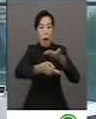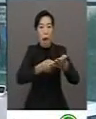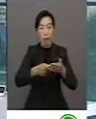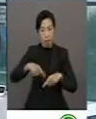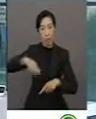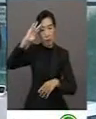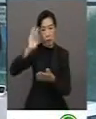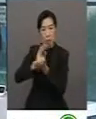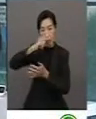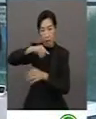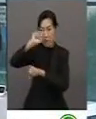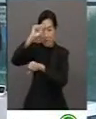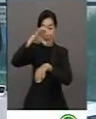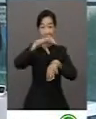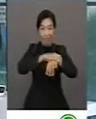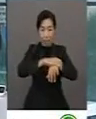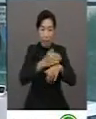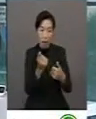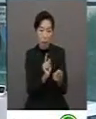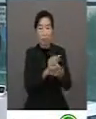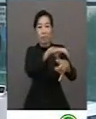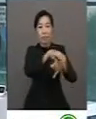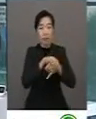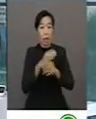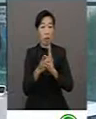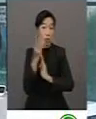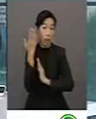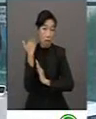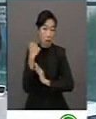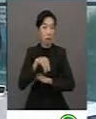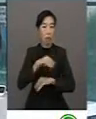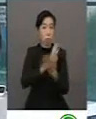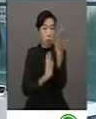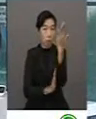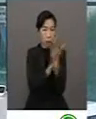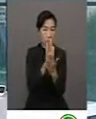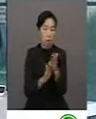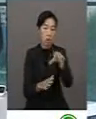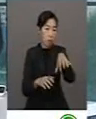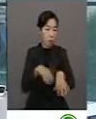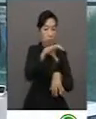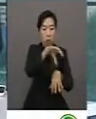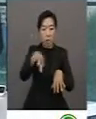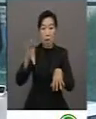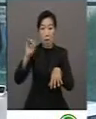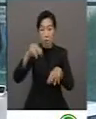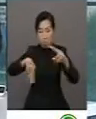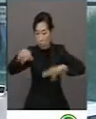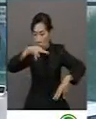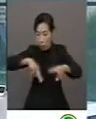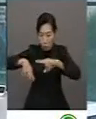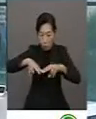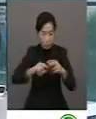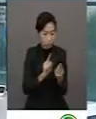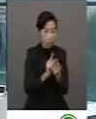ยแล้วก็มีการขยายผลเพิ่มเติมนะครับไปตรวจค้นเมื่อสัปดาห์ที่แล้ว40จุดทั่วประเทศไทยครับมีประเด็นเรื่องของร